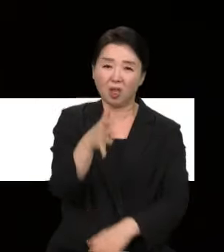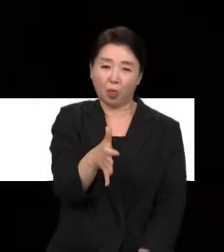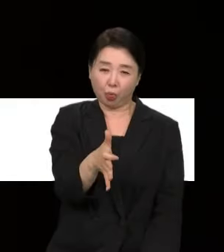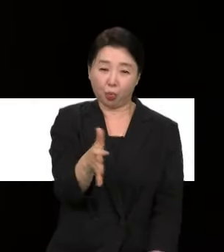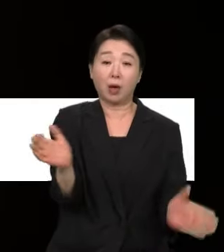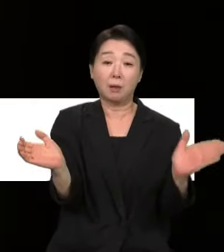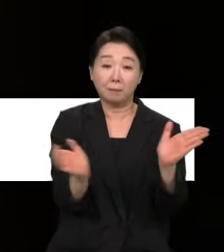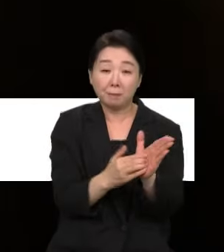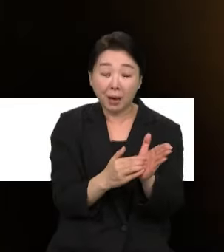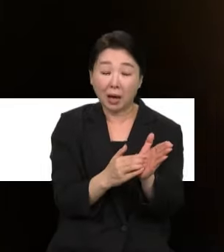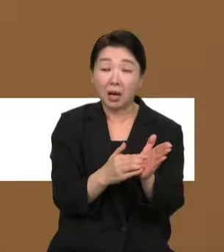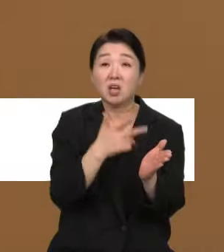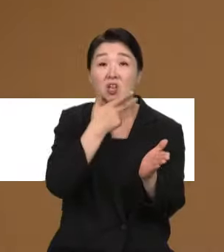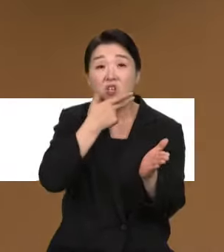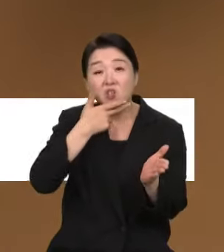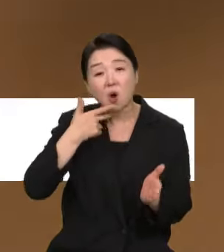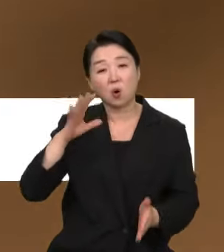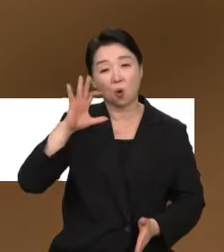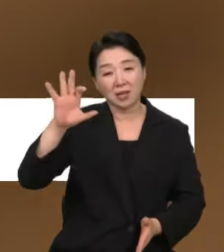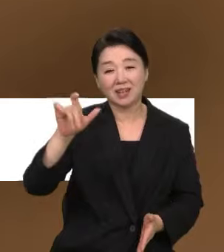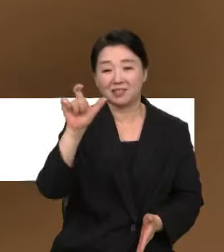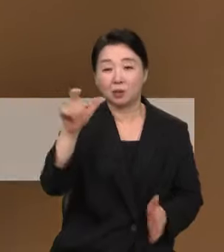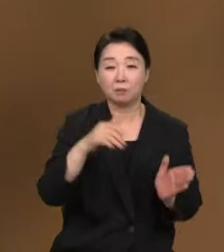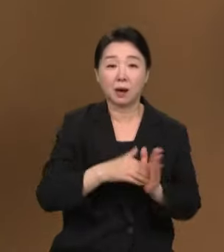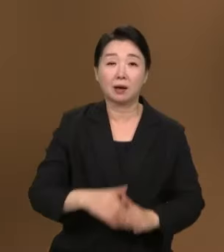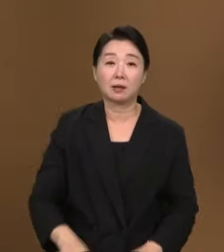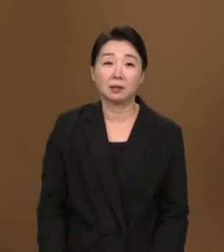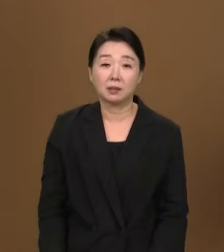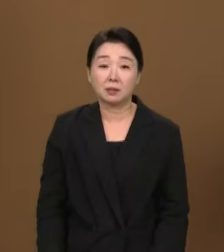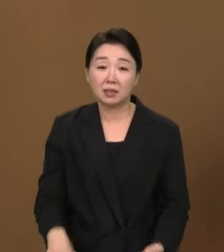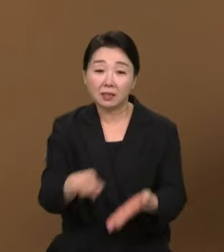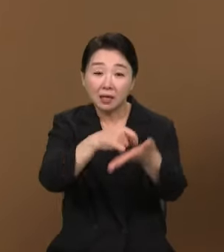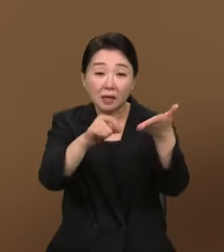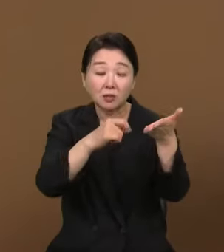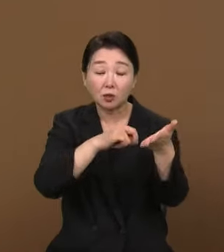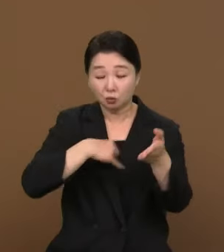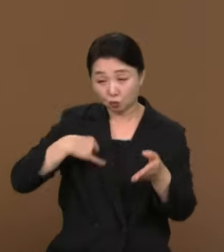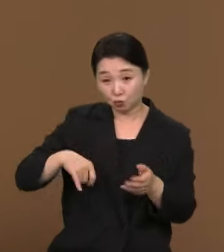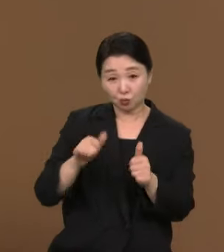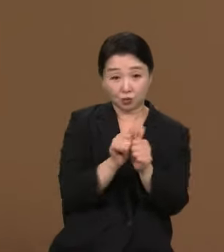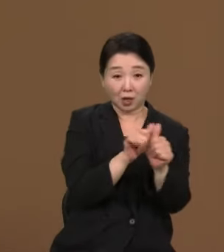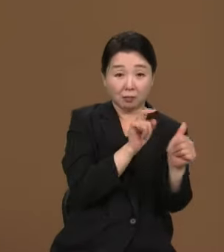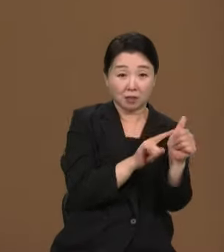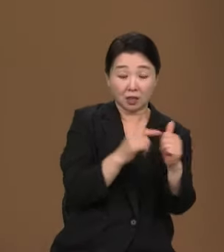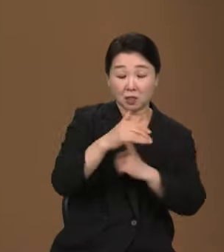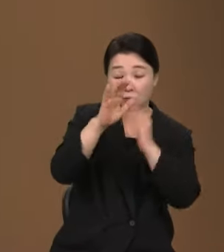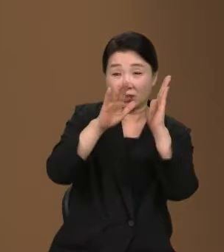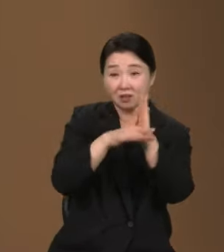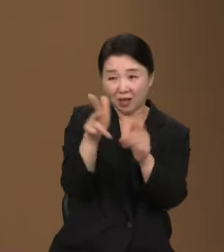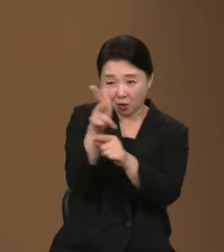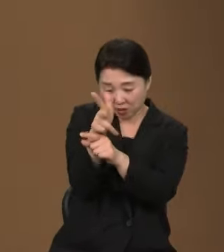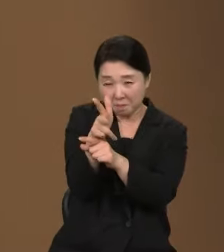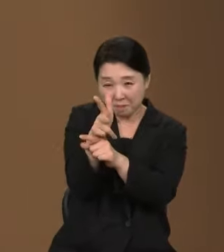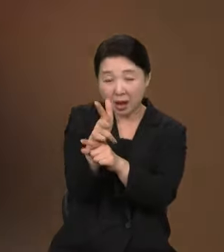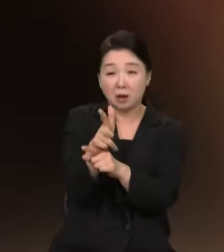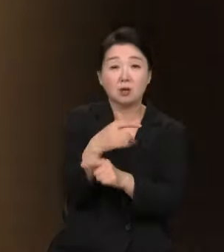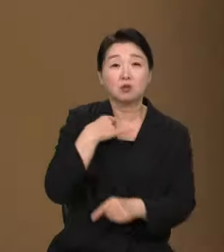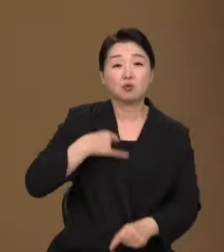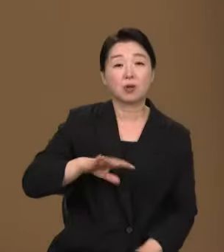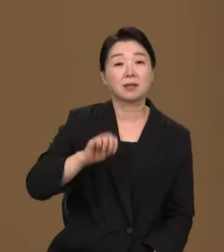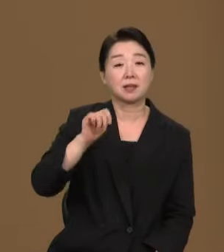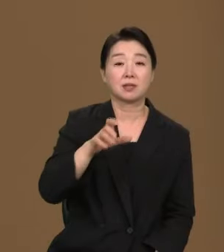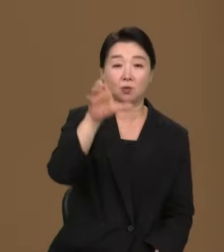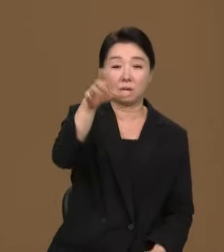뒤 영어로 화장실이라 적었습니다. 당시 낙서를 한 중국 남성은 이 과정을 영상으로 찍어 중국